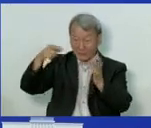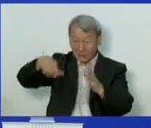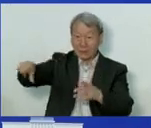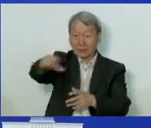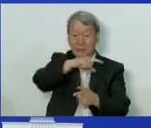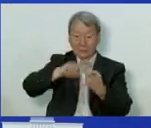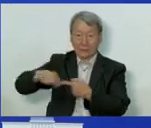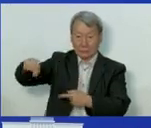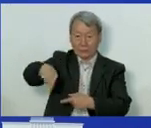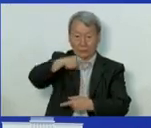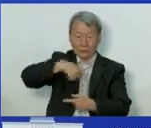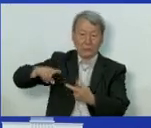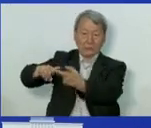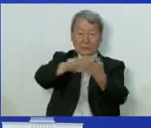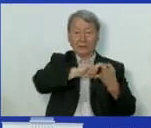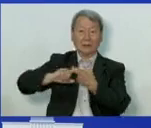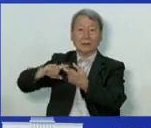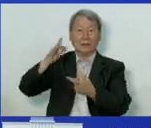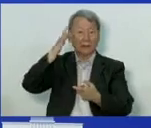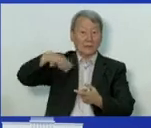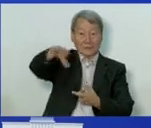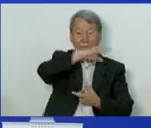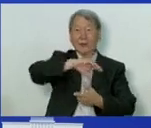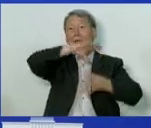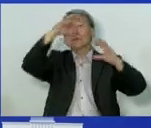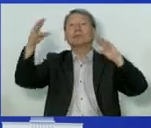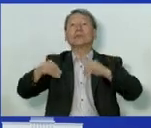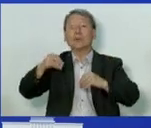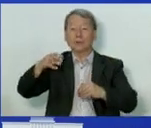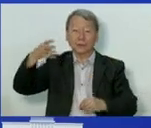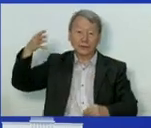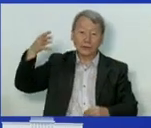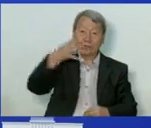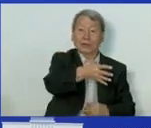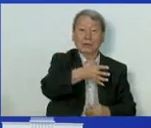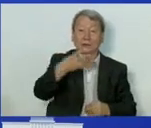247 контактные. В Кыргызстане всего зарегистрировано